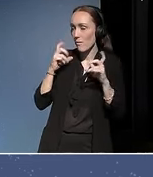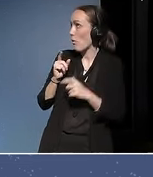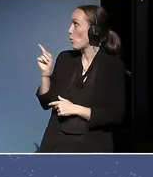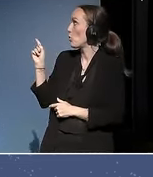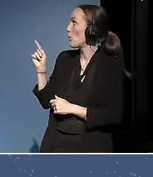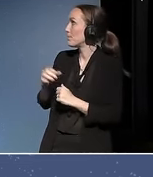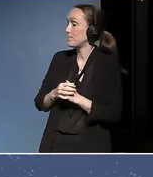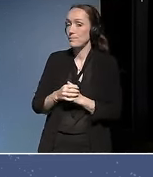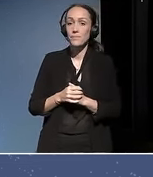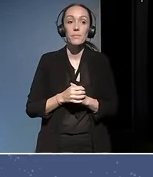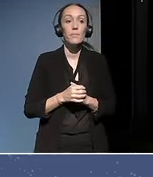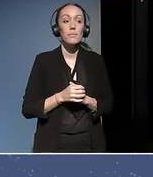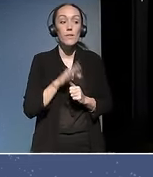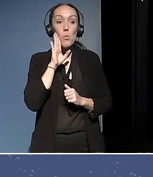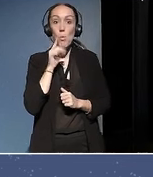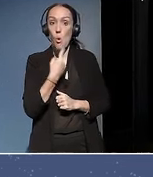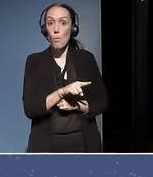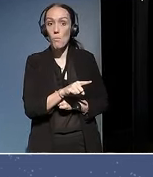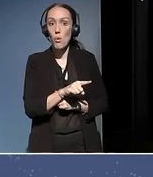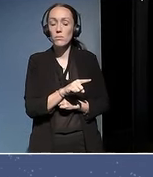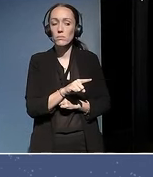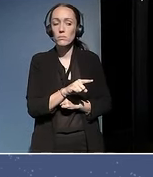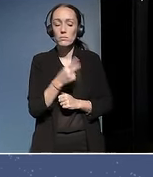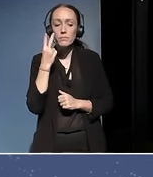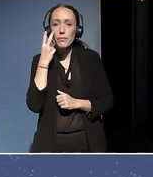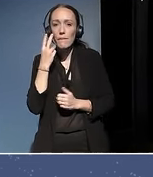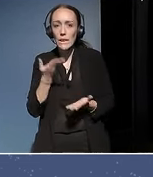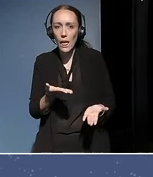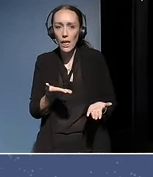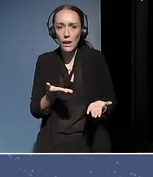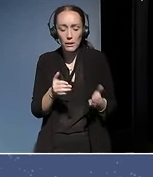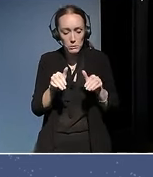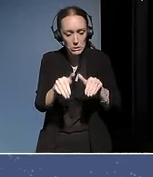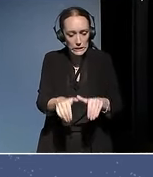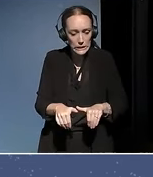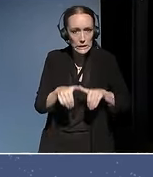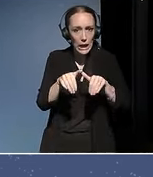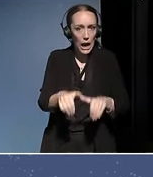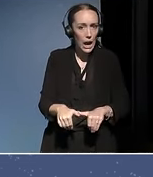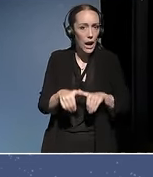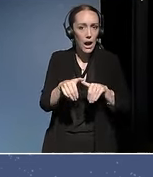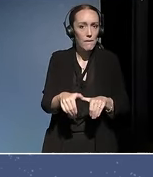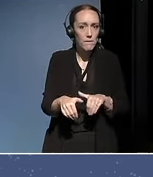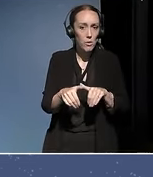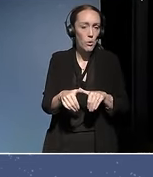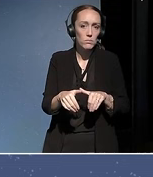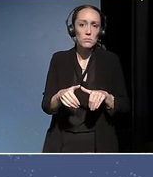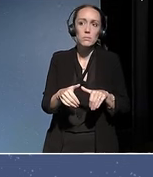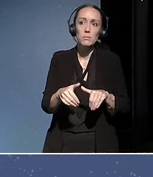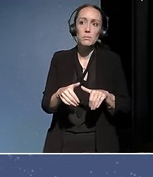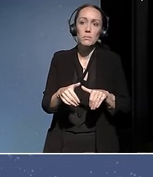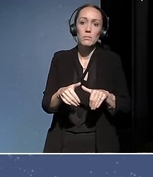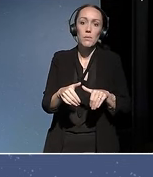e lì ci mostra una uno scavo in grotta Diciamo in sostanza